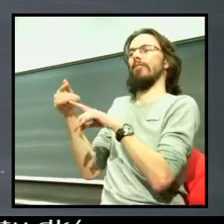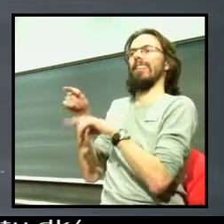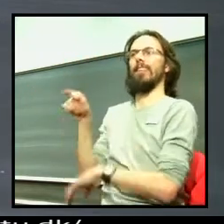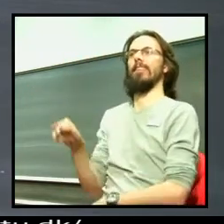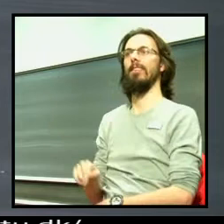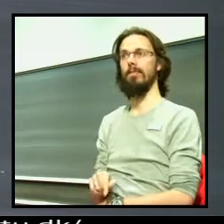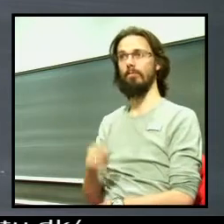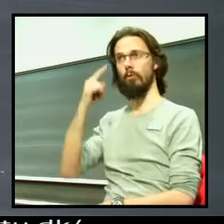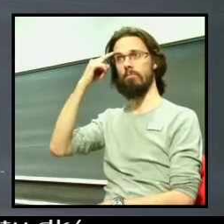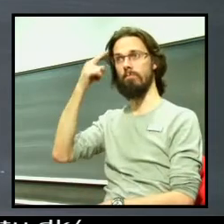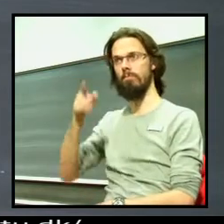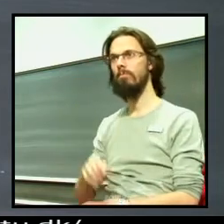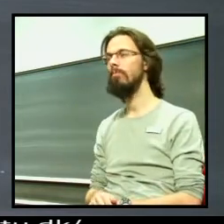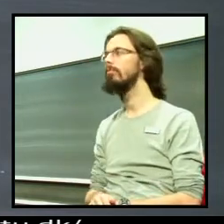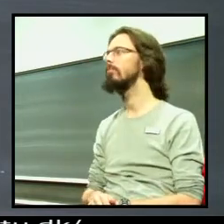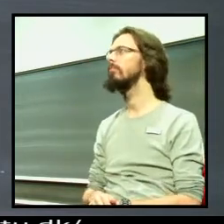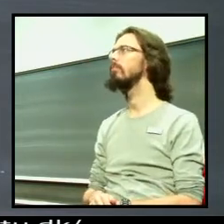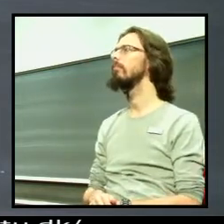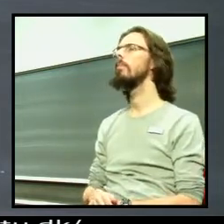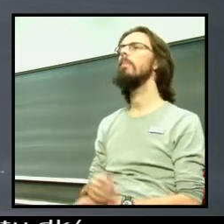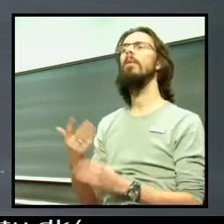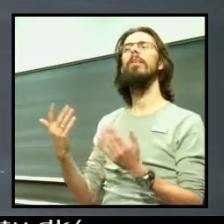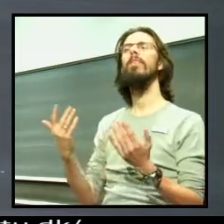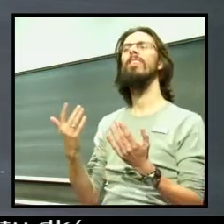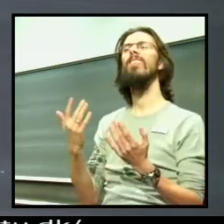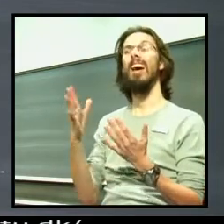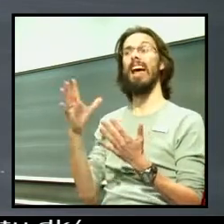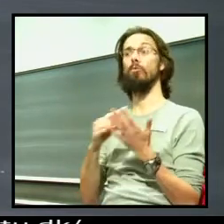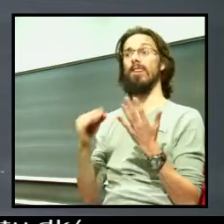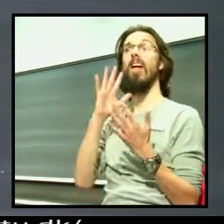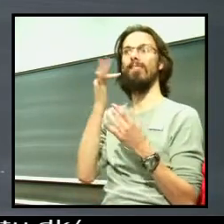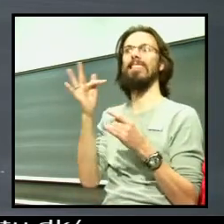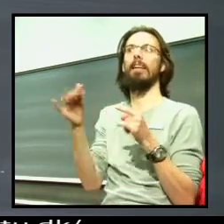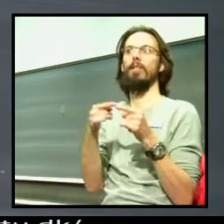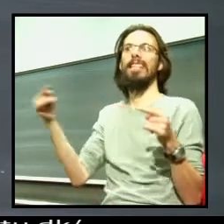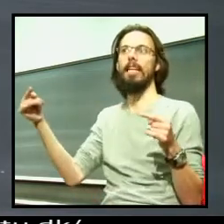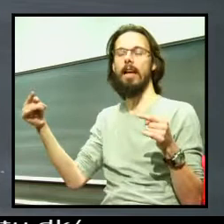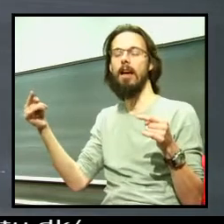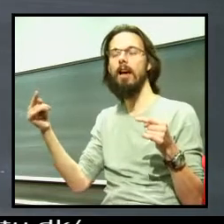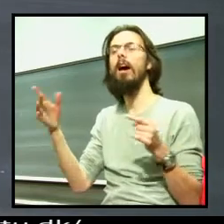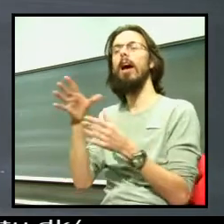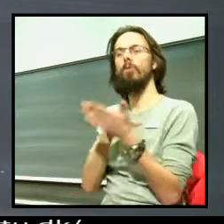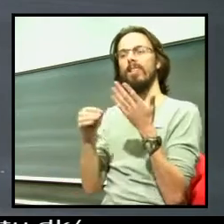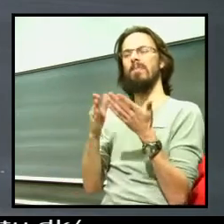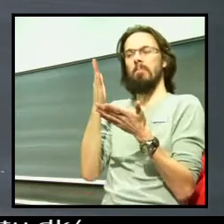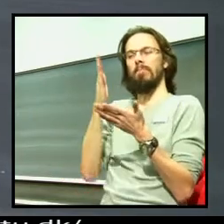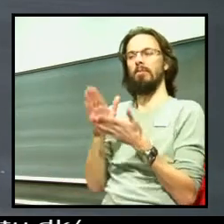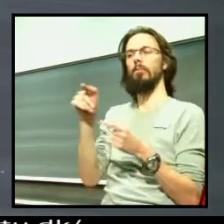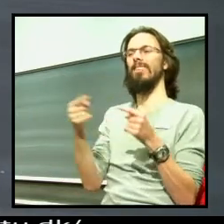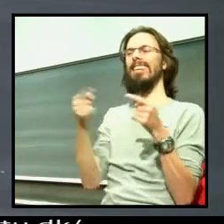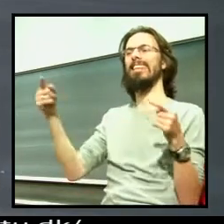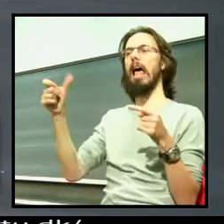Er I med på den? Det, der skal komme ud af det, hvis f er lineær, det er præcis linearkombinationen af